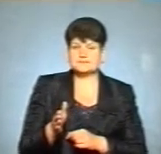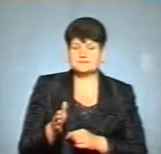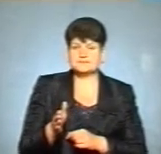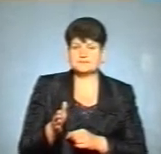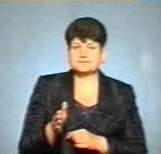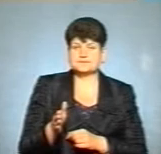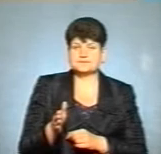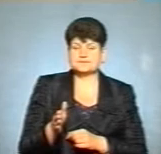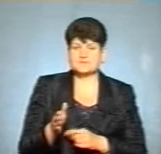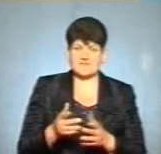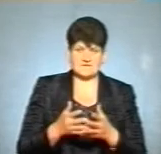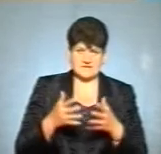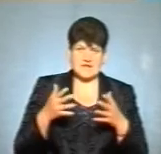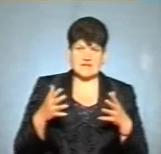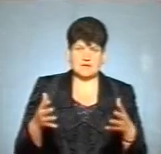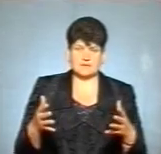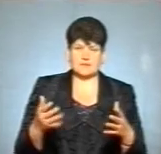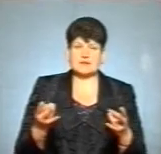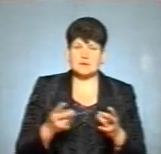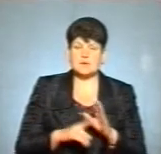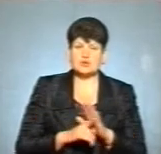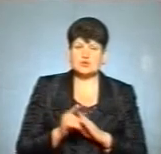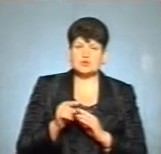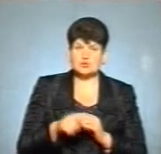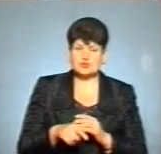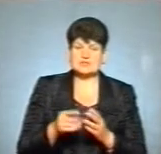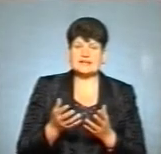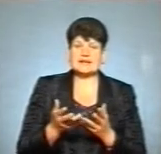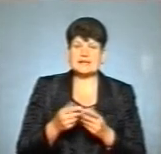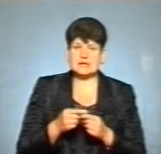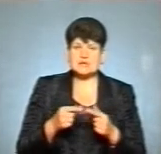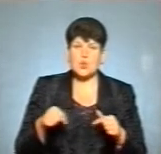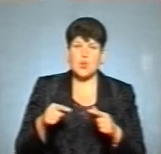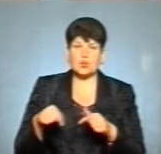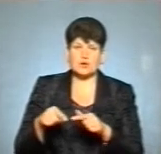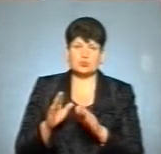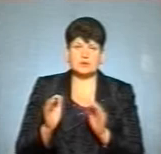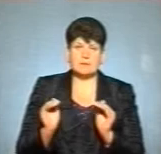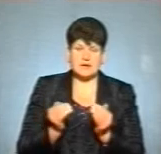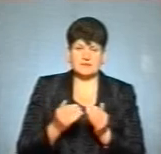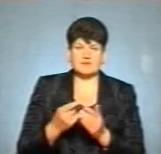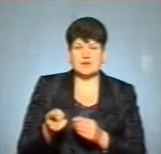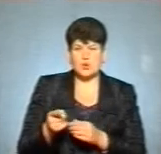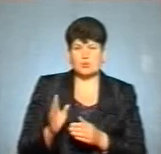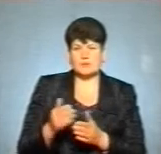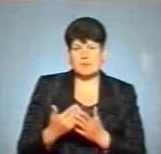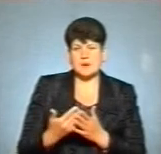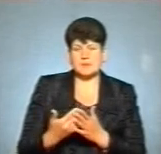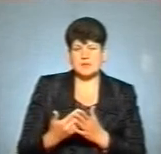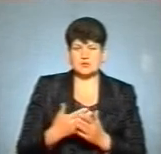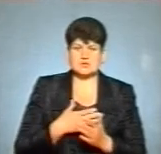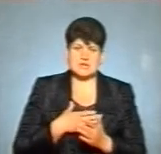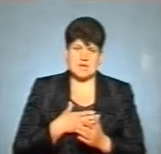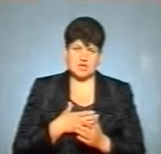досить великою. Ну, взагалі, треба почати з того, що кількість округів буде набагато меншою. В Тернополі буде приблизно, за